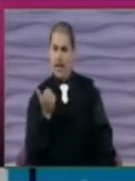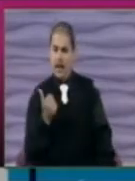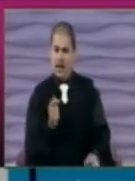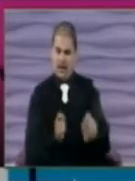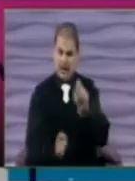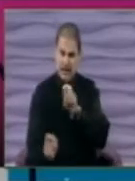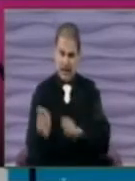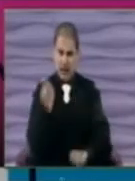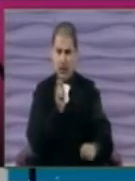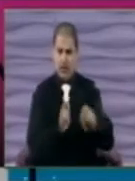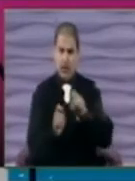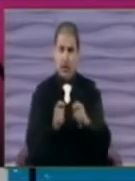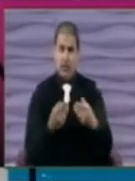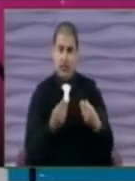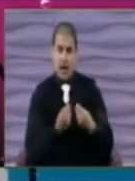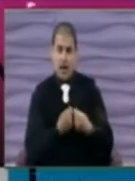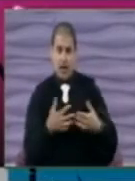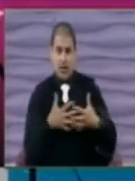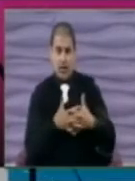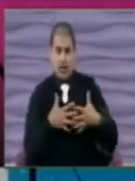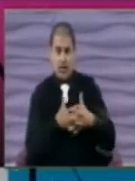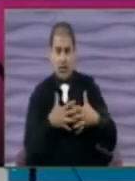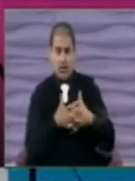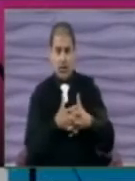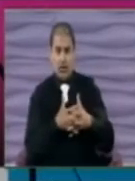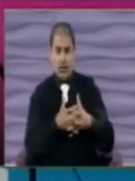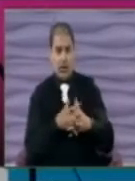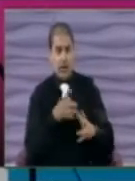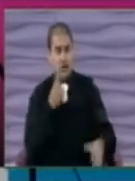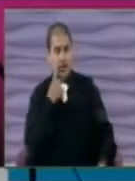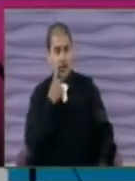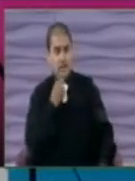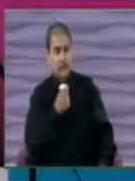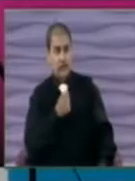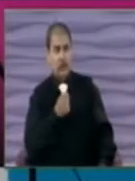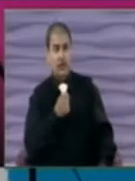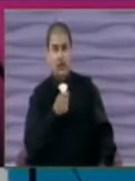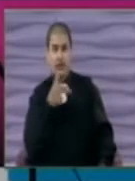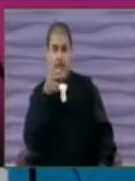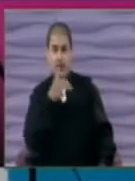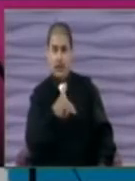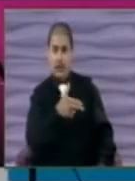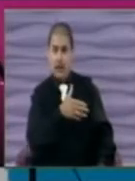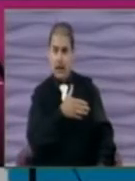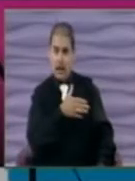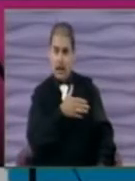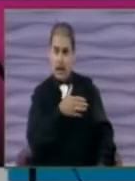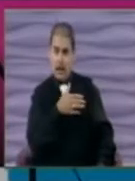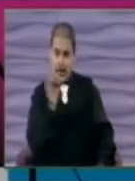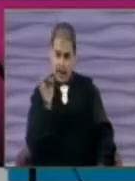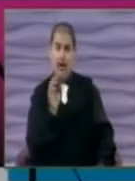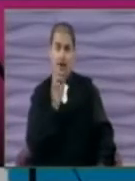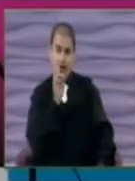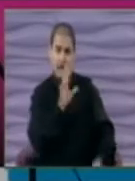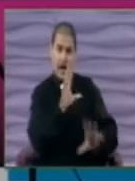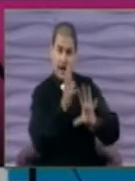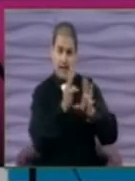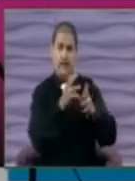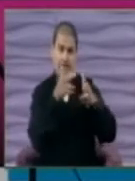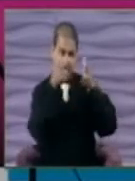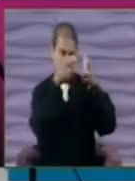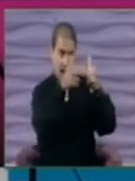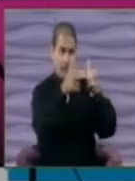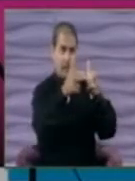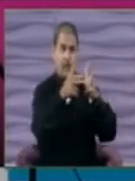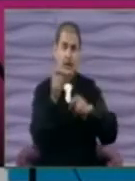خدعة بصرية اشتغلت أنا واشتغل معي فريق كامل من العمل. إذا الصور انعرضت هلا بتنزلهم اكيد المخرج جيهان واحنا